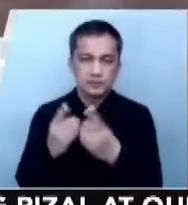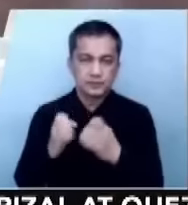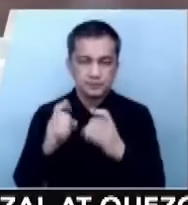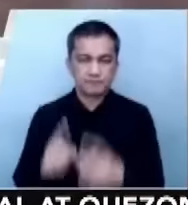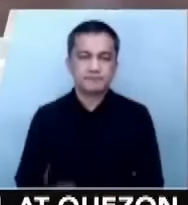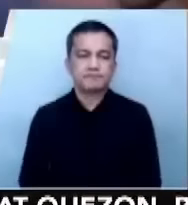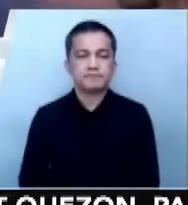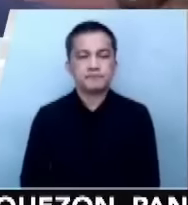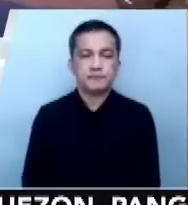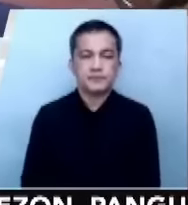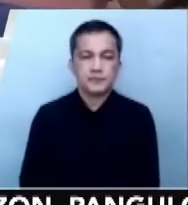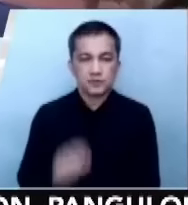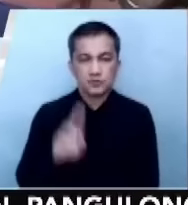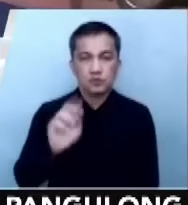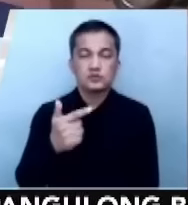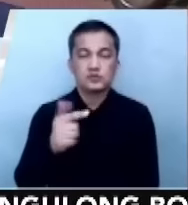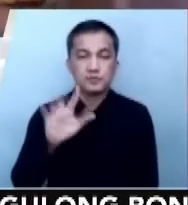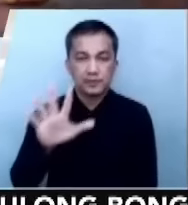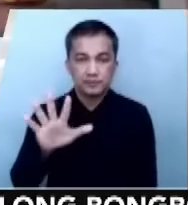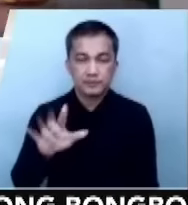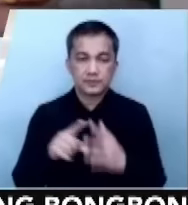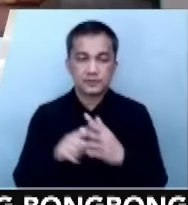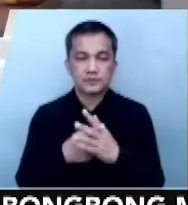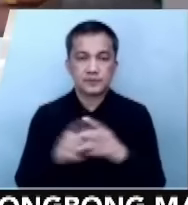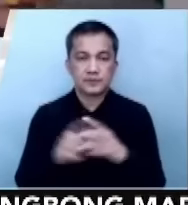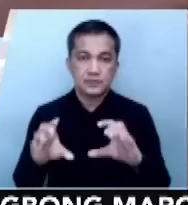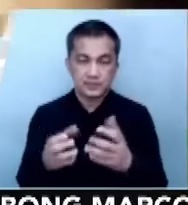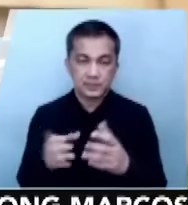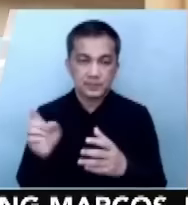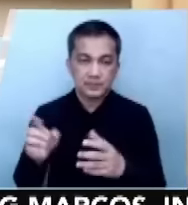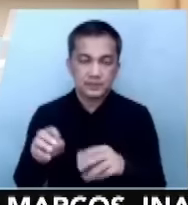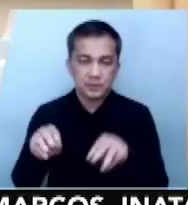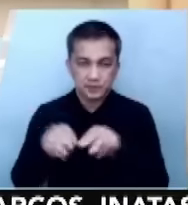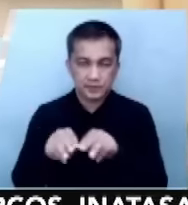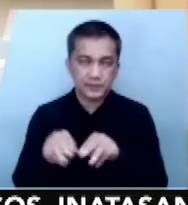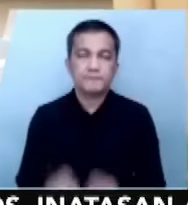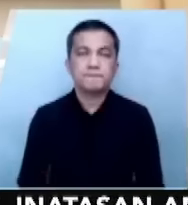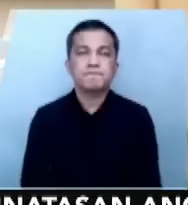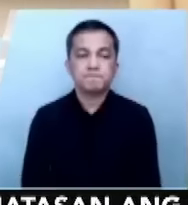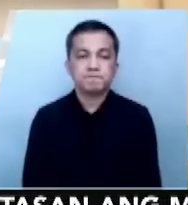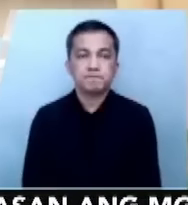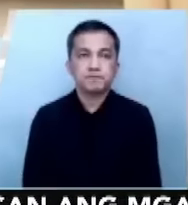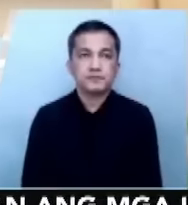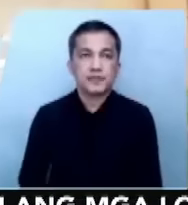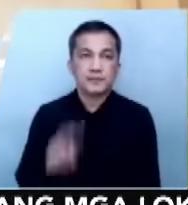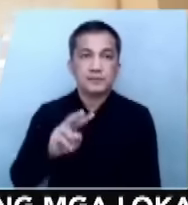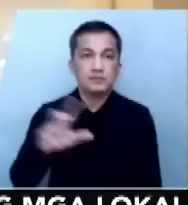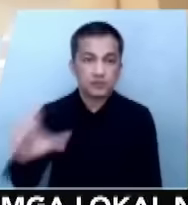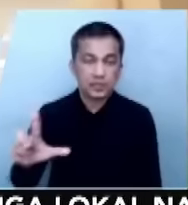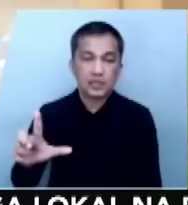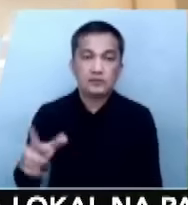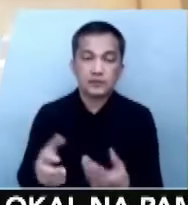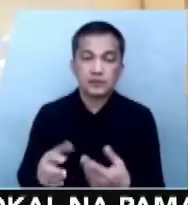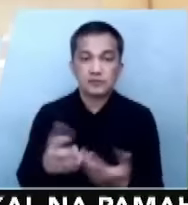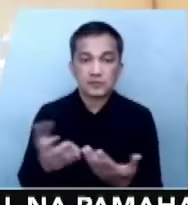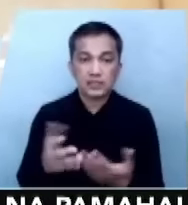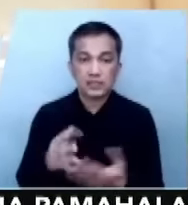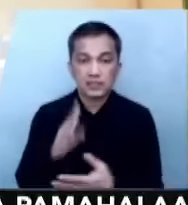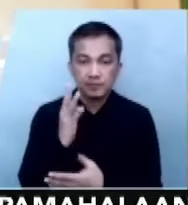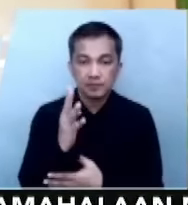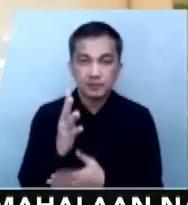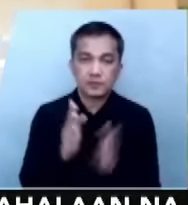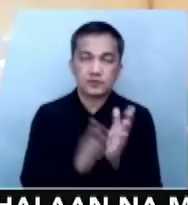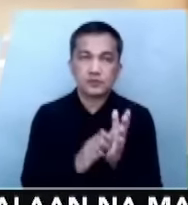August 5 naman magsisimula ang klase sa Marikina City at Valenzuela kung saan apat na pong paaralan Ang